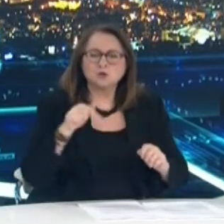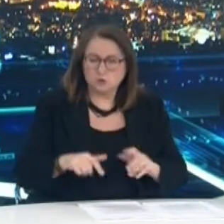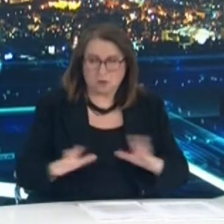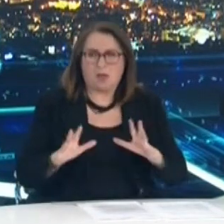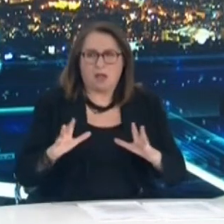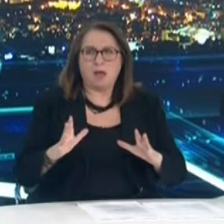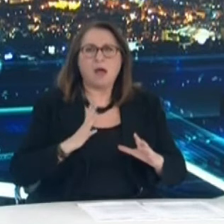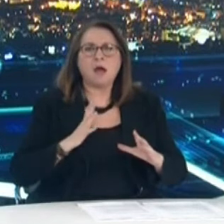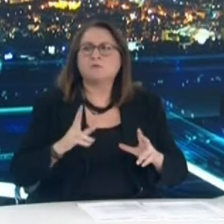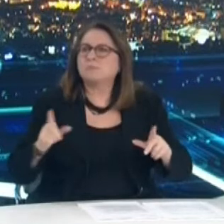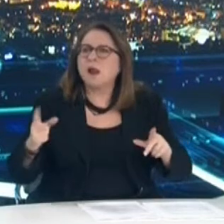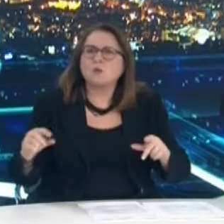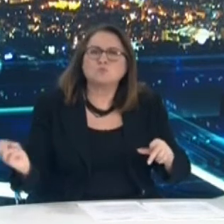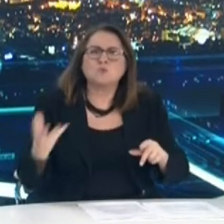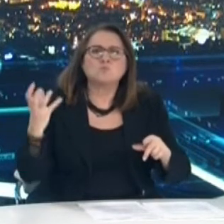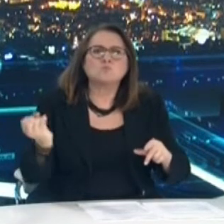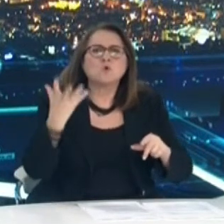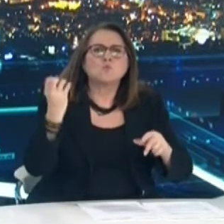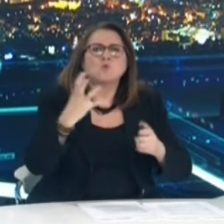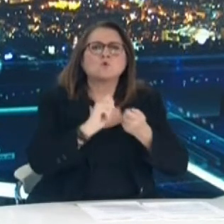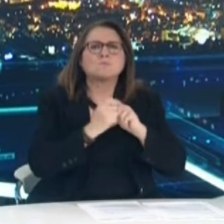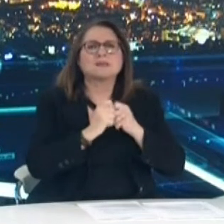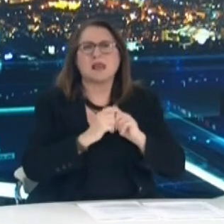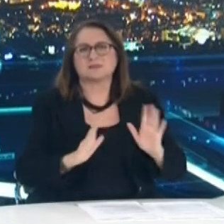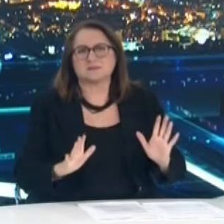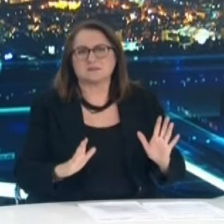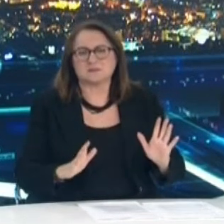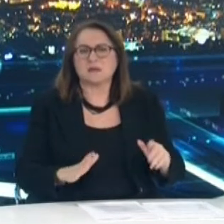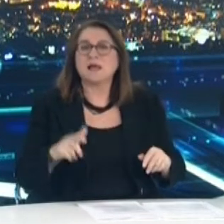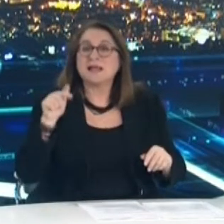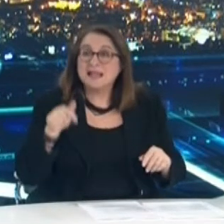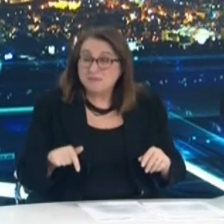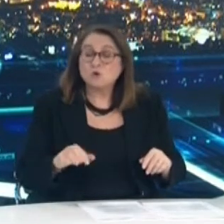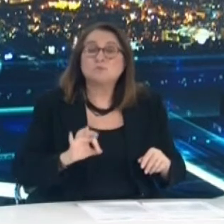κοινότητα κάνει τη μετάδοσή του σε άλλους ανθρώπους μας ακόμα πιο εύκολη.